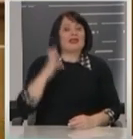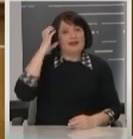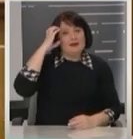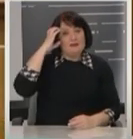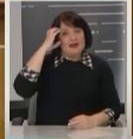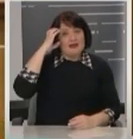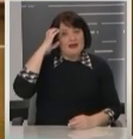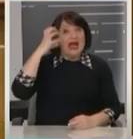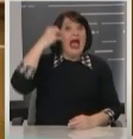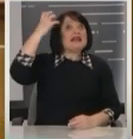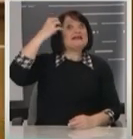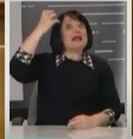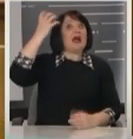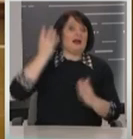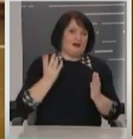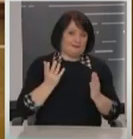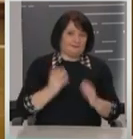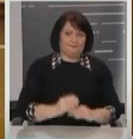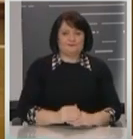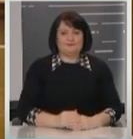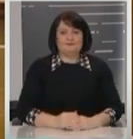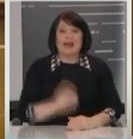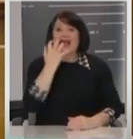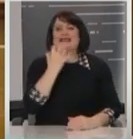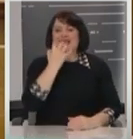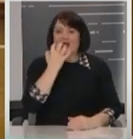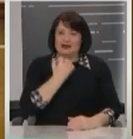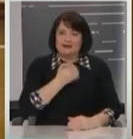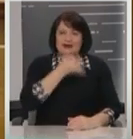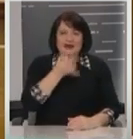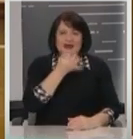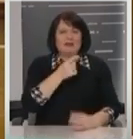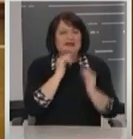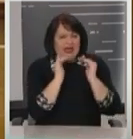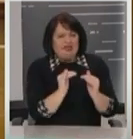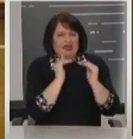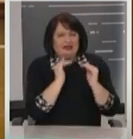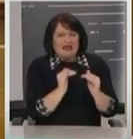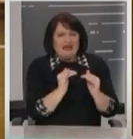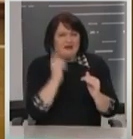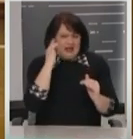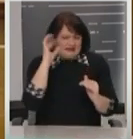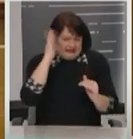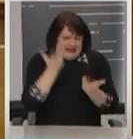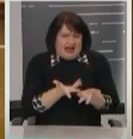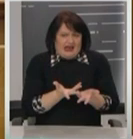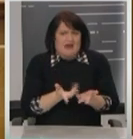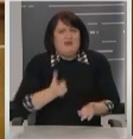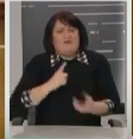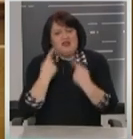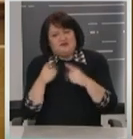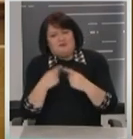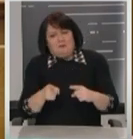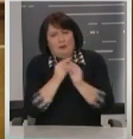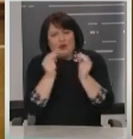του Αϊνστάιν, ότι είναι παράνοια να κάνεις τα ίδια πράγματα και να περιμένεις διαφορετικά αποτελέσματα.